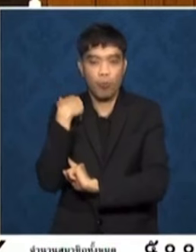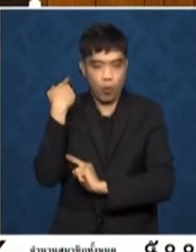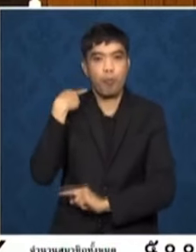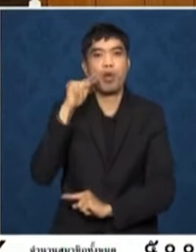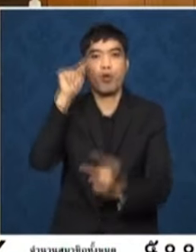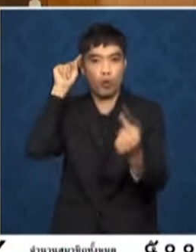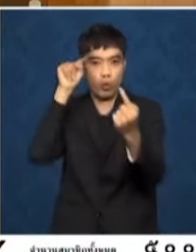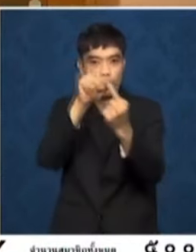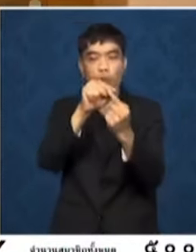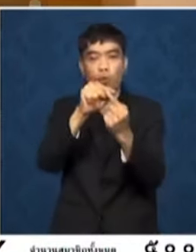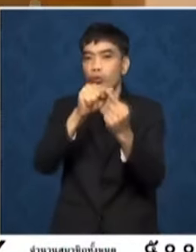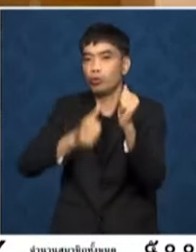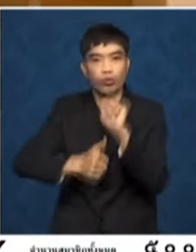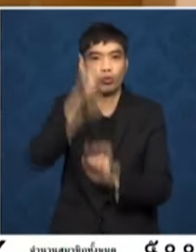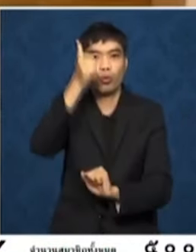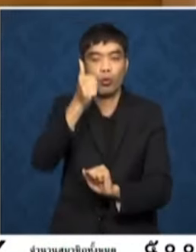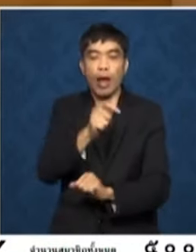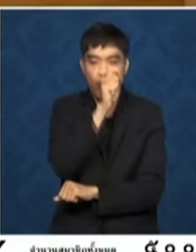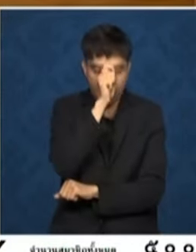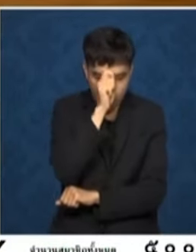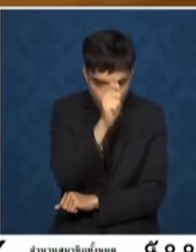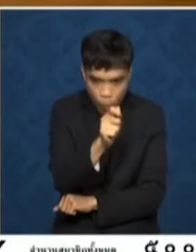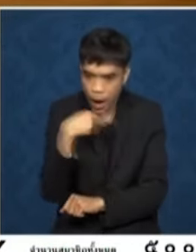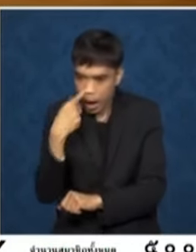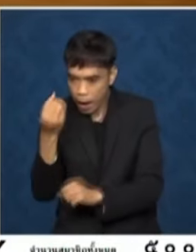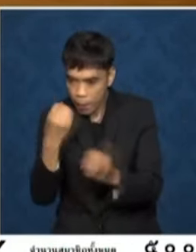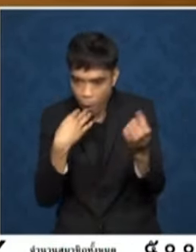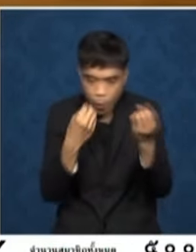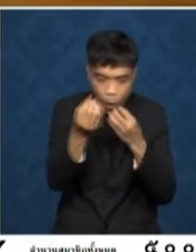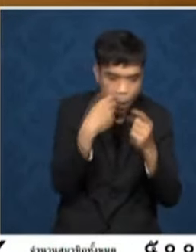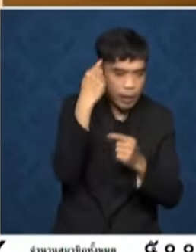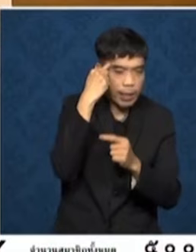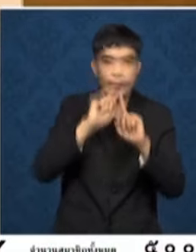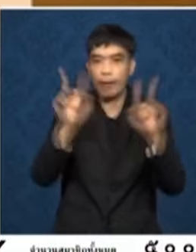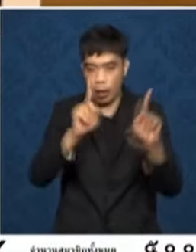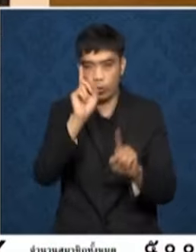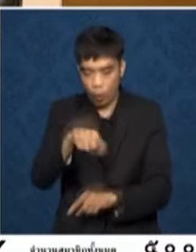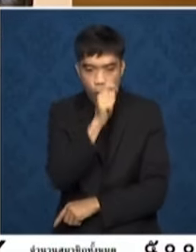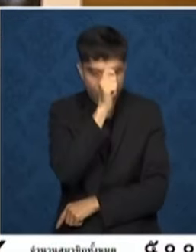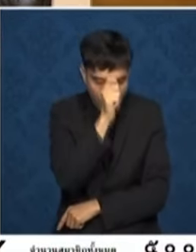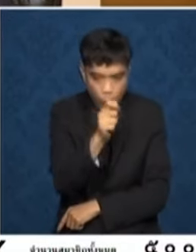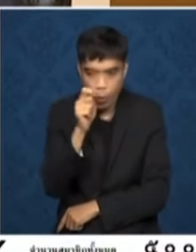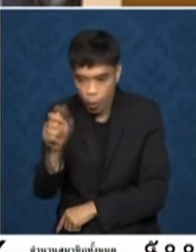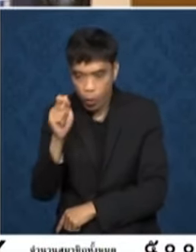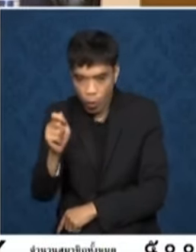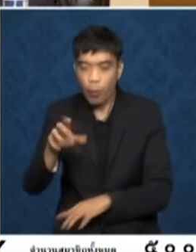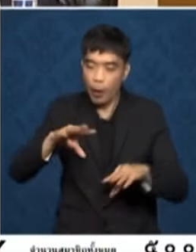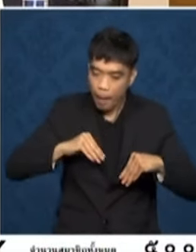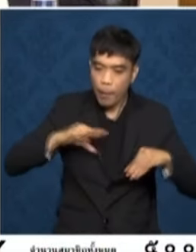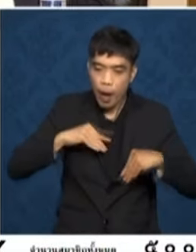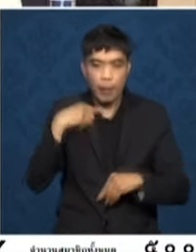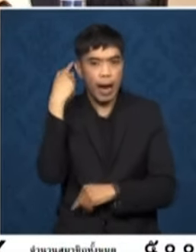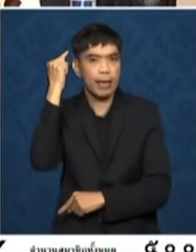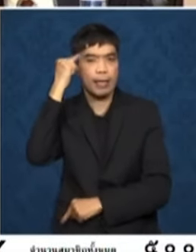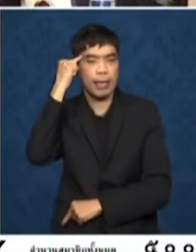และยึดหลกการให้ความเขารบในการแดงความเห็นที่แตกต่างของที่ประชุม หากมีประเด็นที่